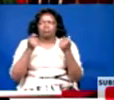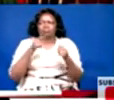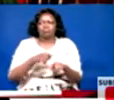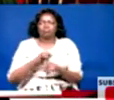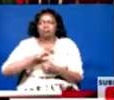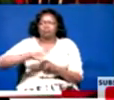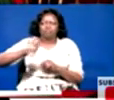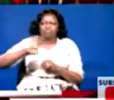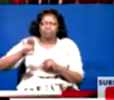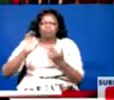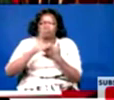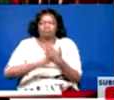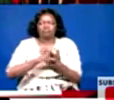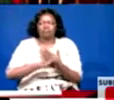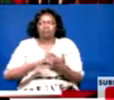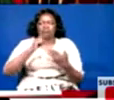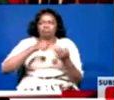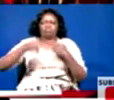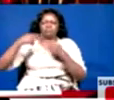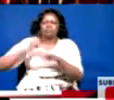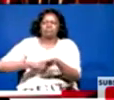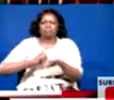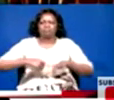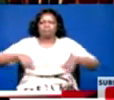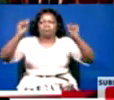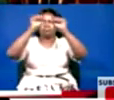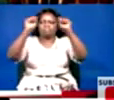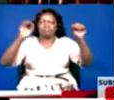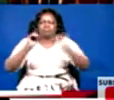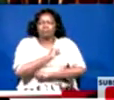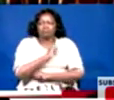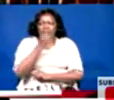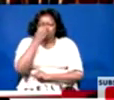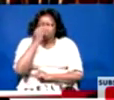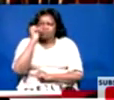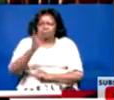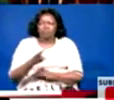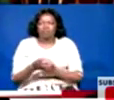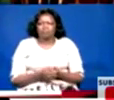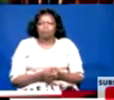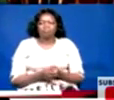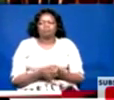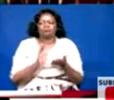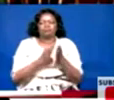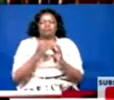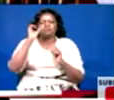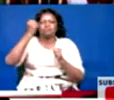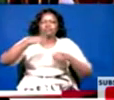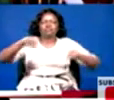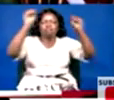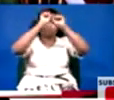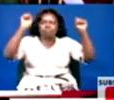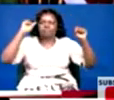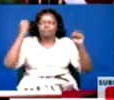imesalia kwa nchi hii kuandika historia tena, wakati Rais Mteule William Ruto atachukua usukani kama rais wa tano wa nchi